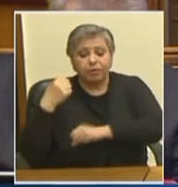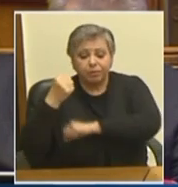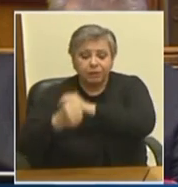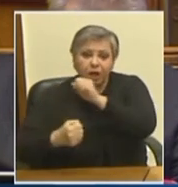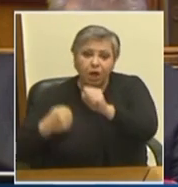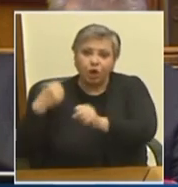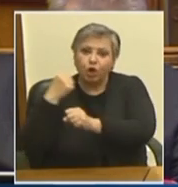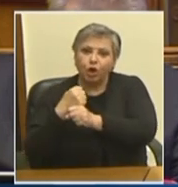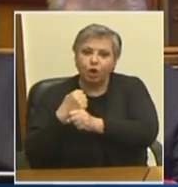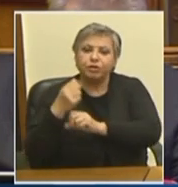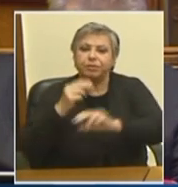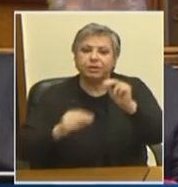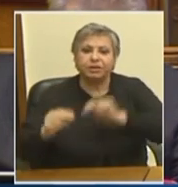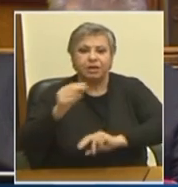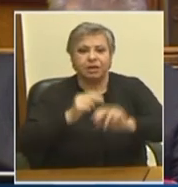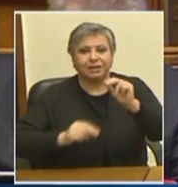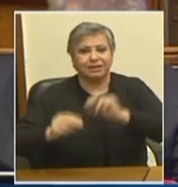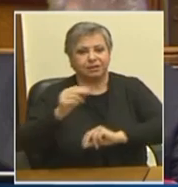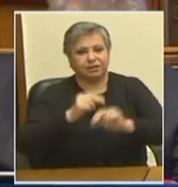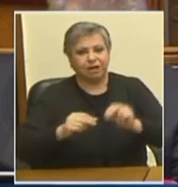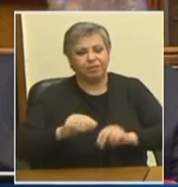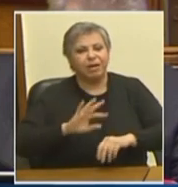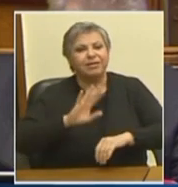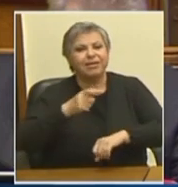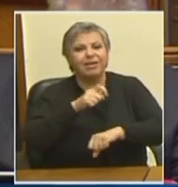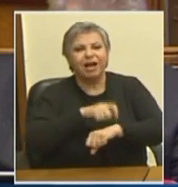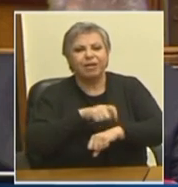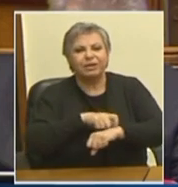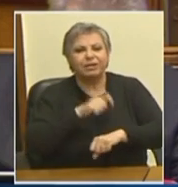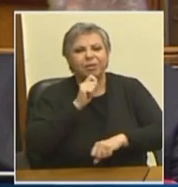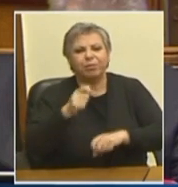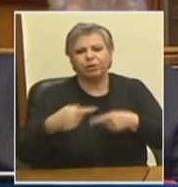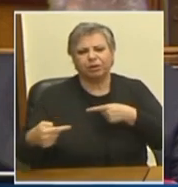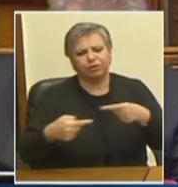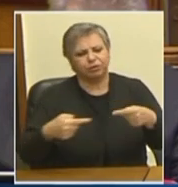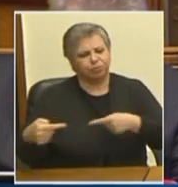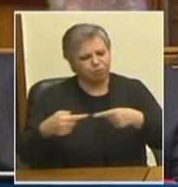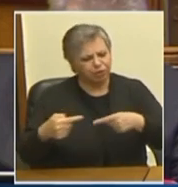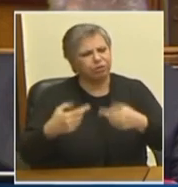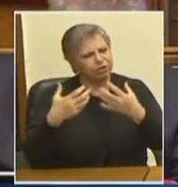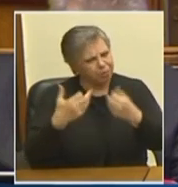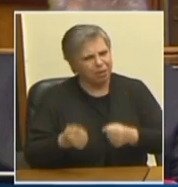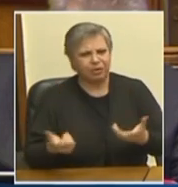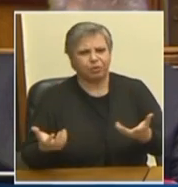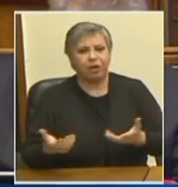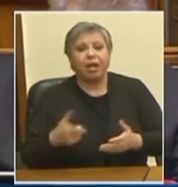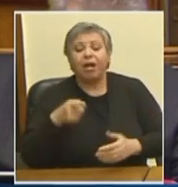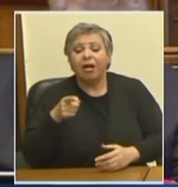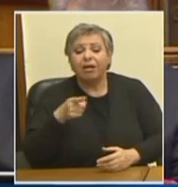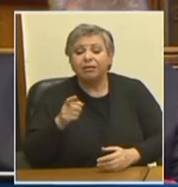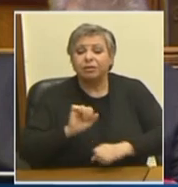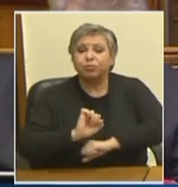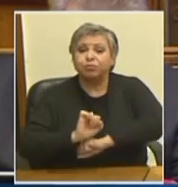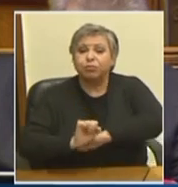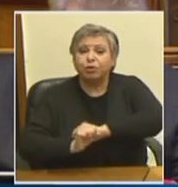Η αντιπαράθεση πολιτική μέσα στο Κοινοβούλιο και η αντιπαράθεση των κομμάτων θα υπάρχει πάντα. Προσπαθήστε τουλάχιστον όσο μπορείτε